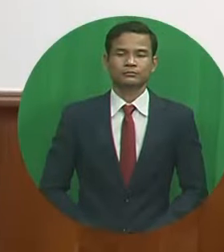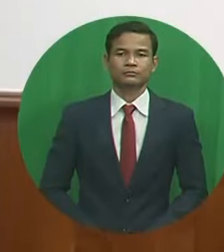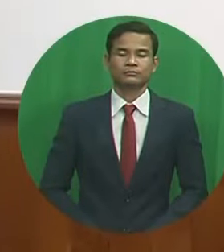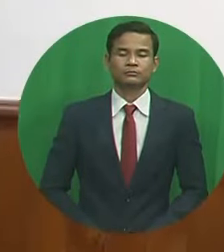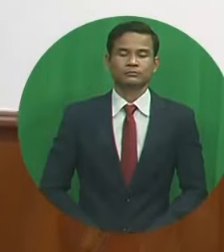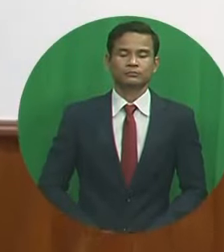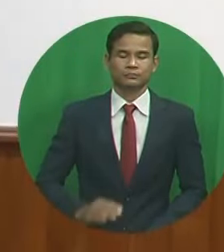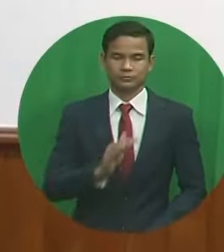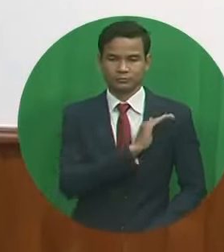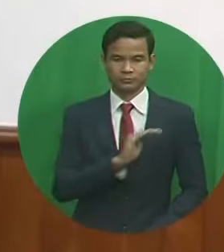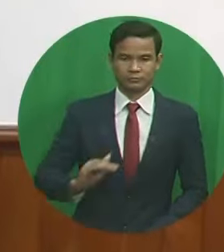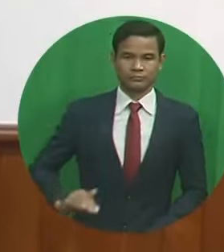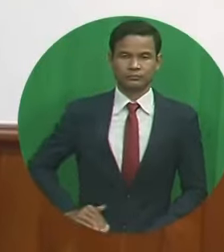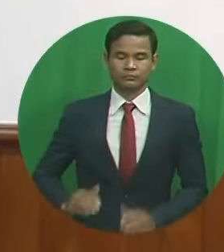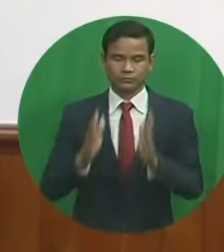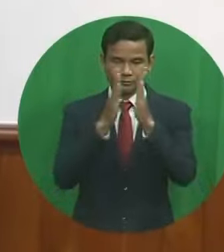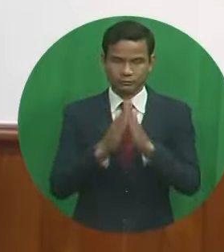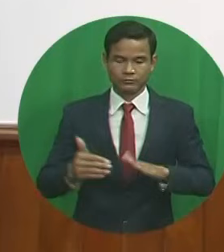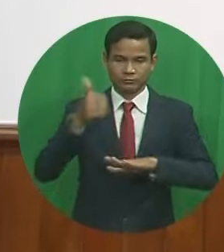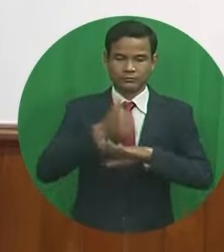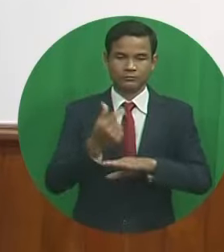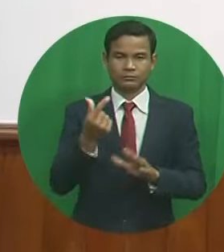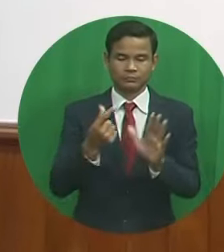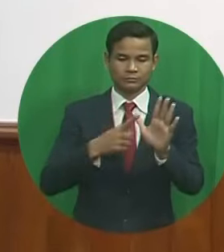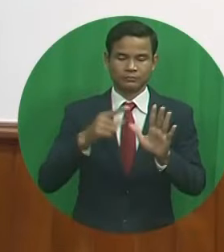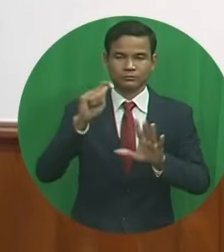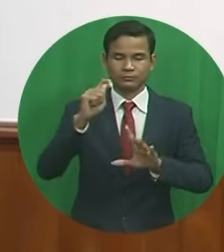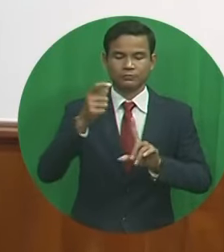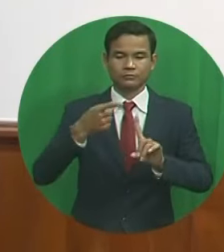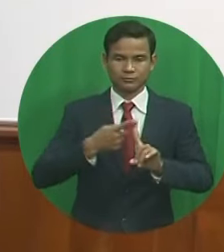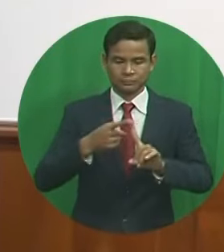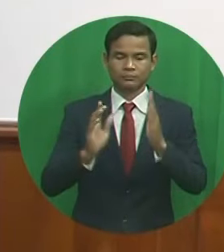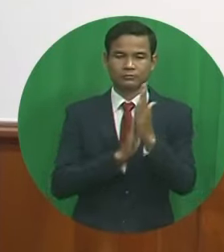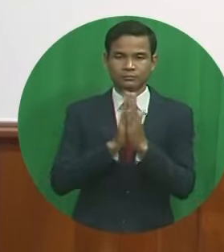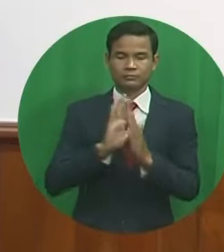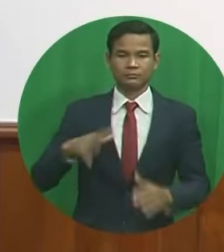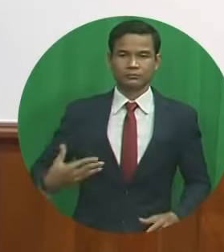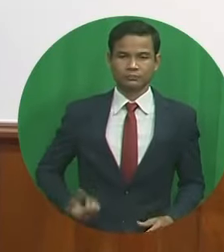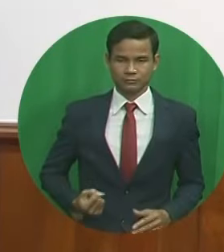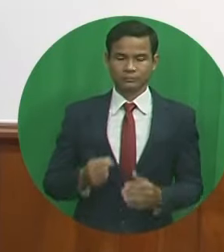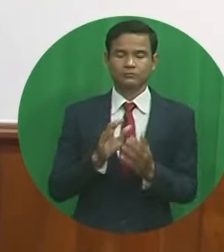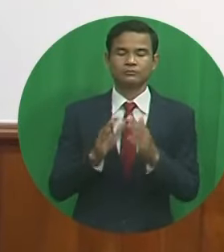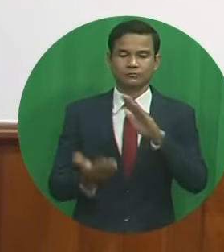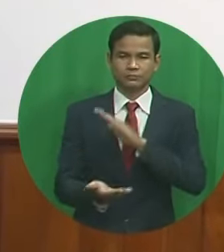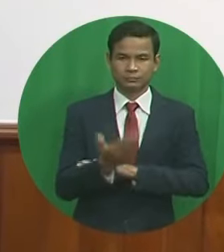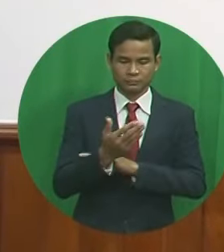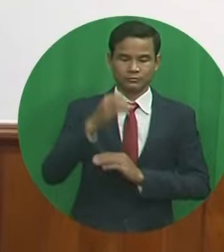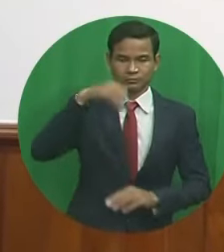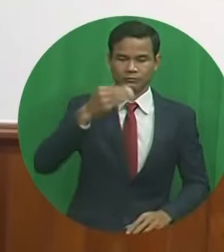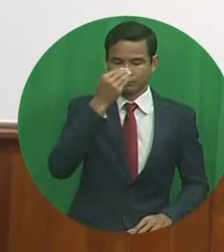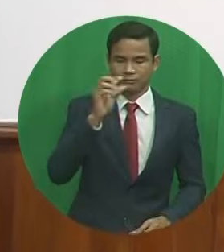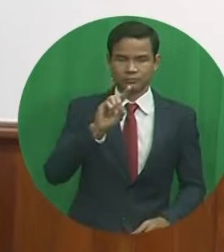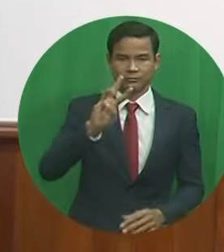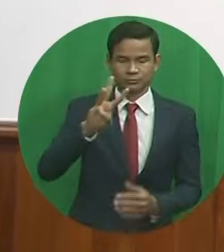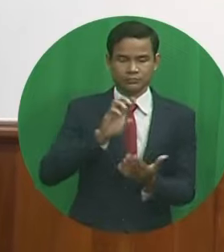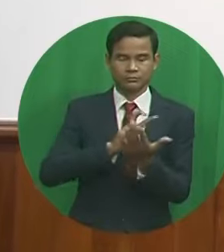សម្ដេចមហារដ្ឋសភាធិការធិបតីខុនសដារីប្រធានរដ្ឋសភានៃព្រះរាជាណាចក្រកម្ពុជានៅព្រឹកថ្ងៃច័ន្ទទី13